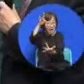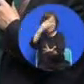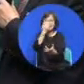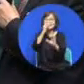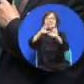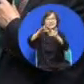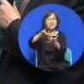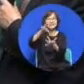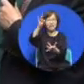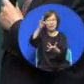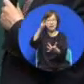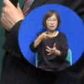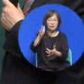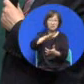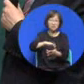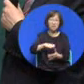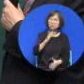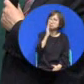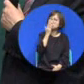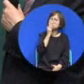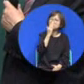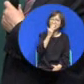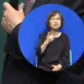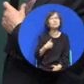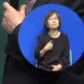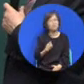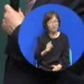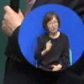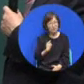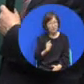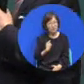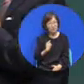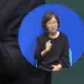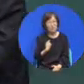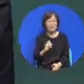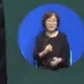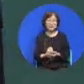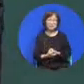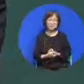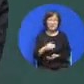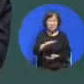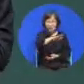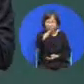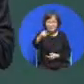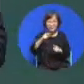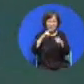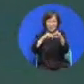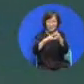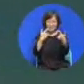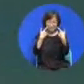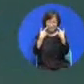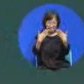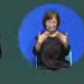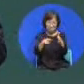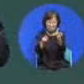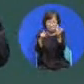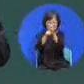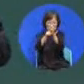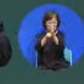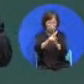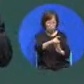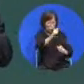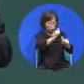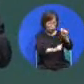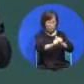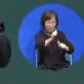Israel failed to recognize that. 오늘 여러분들은 언약을 굳게 잡으시고요. 후대에게 정확한 복음을